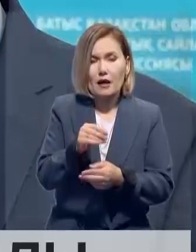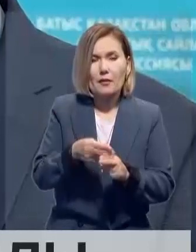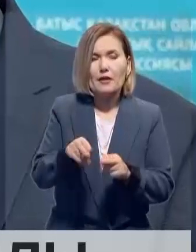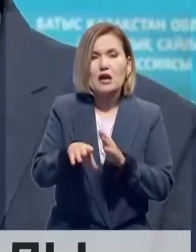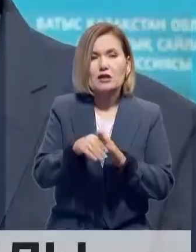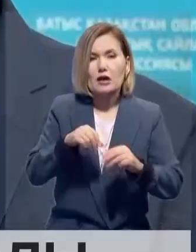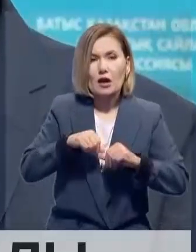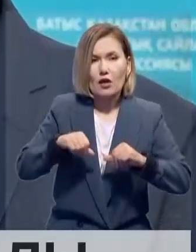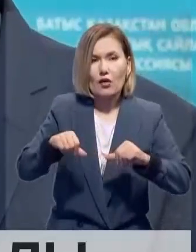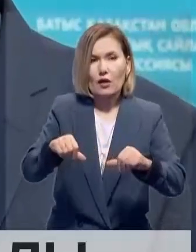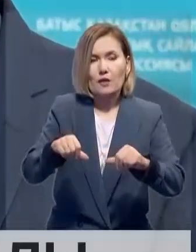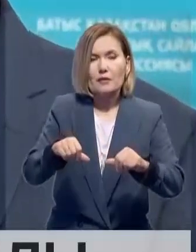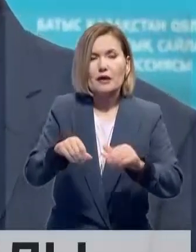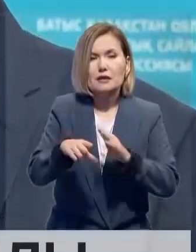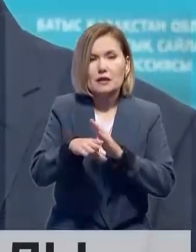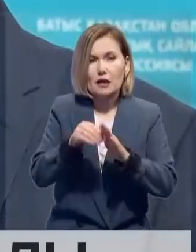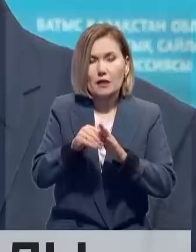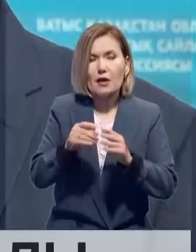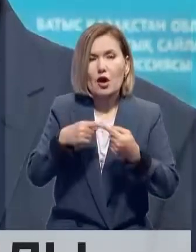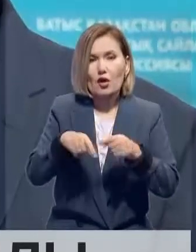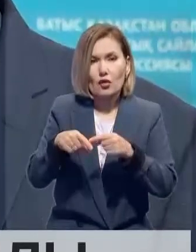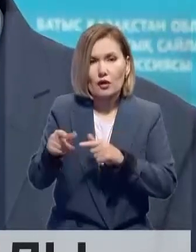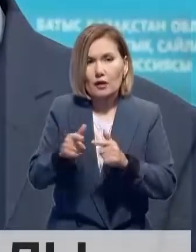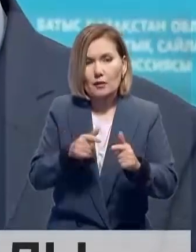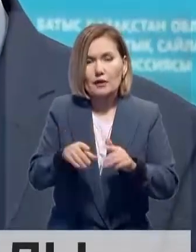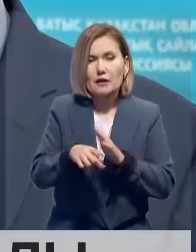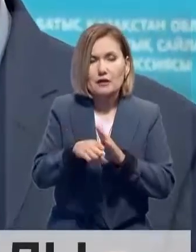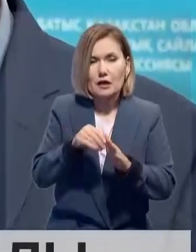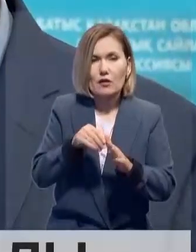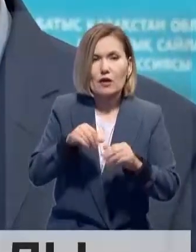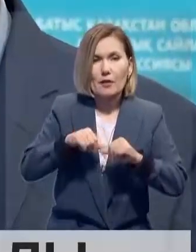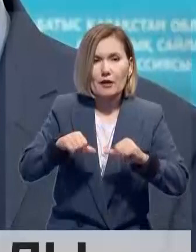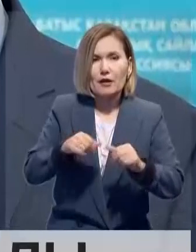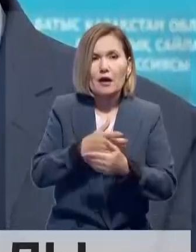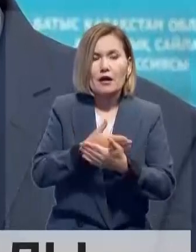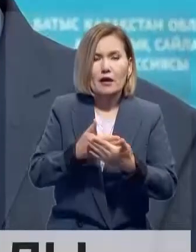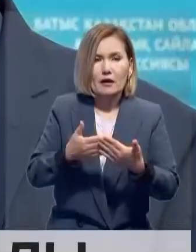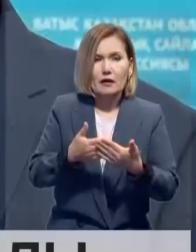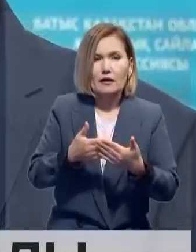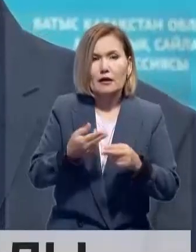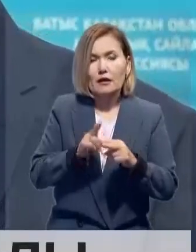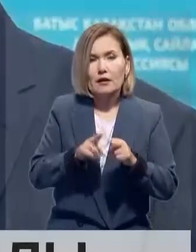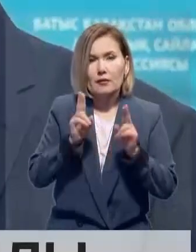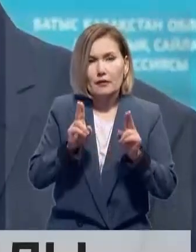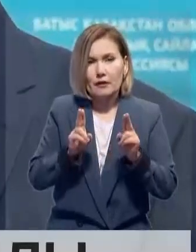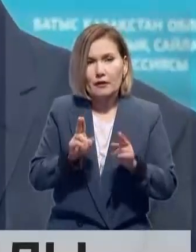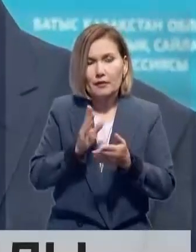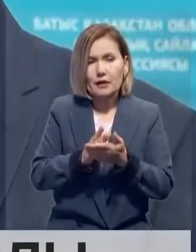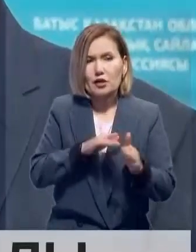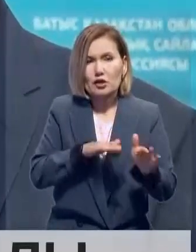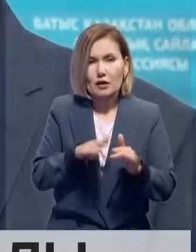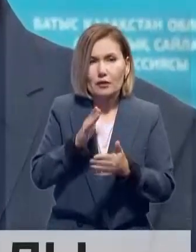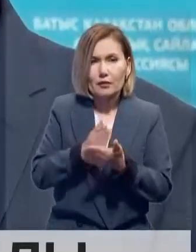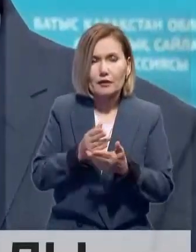сайлау комиссияларында, сайлау учаскелерінде дайындау бар, сайлау комиссияларының өздерінің әртүрлі шаралары бар дайындық. Солардың бәрін